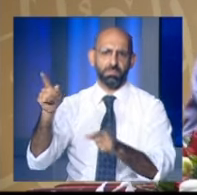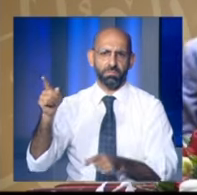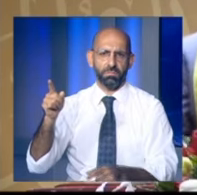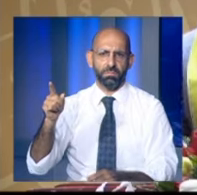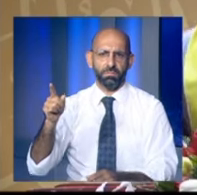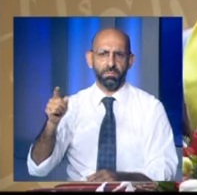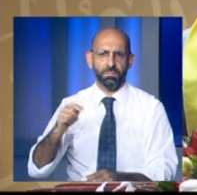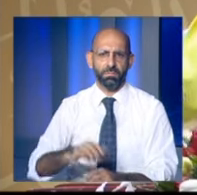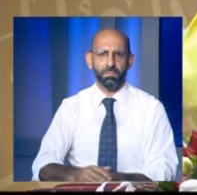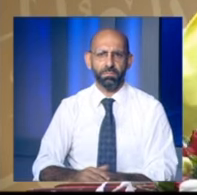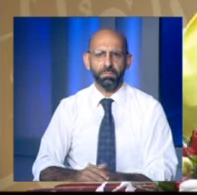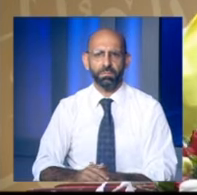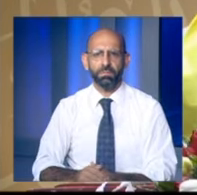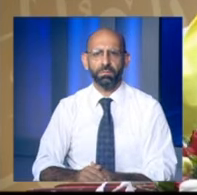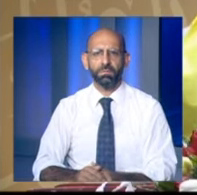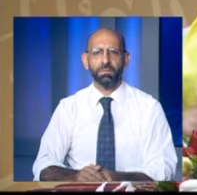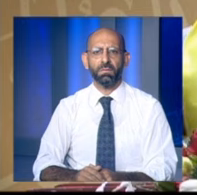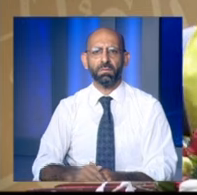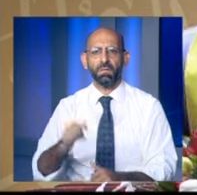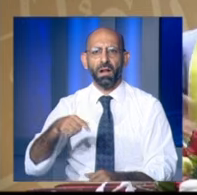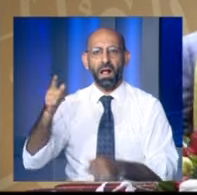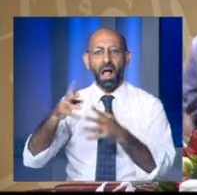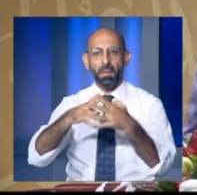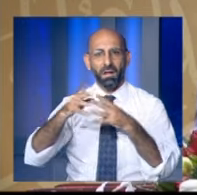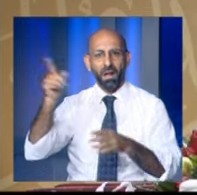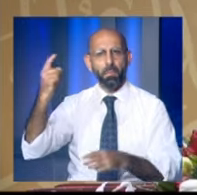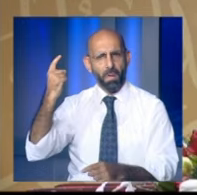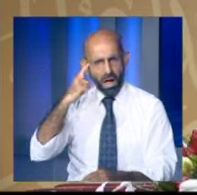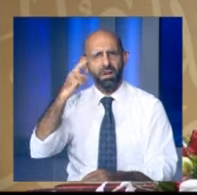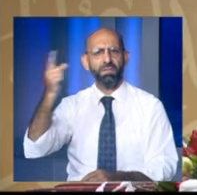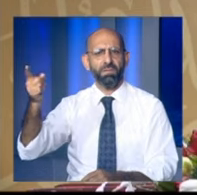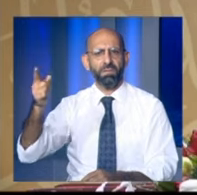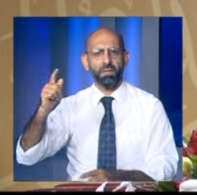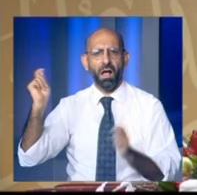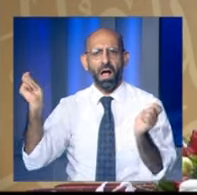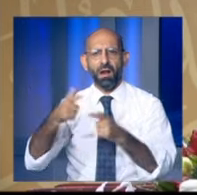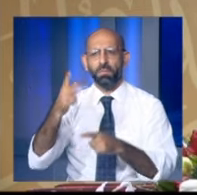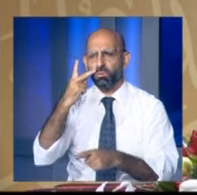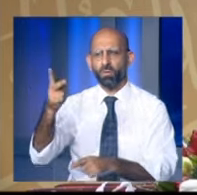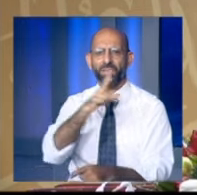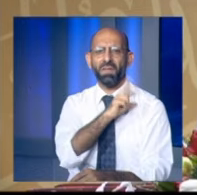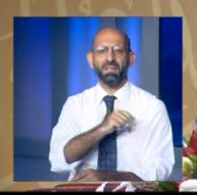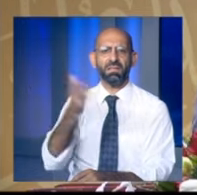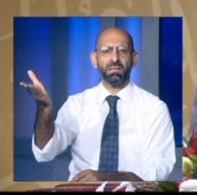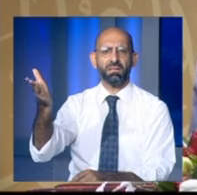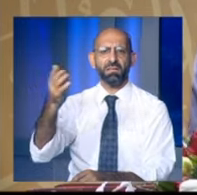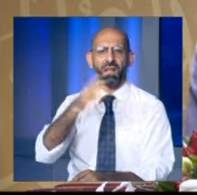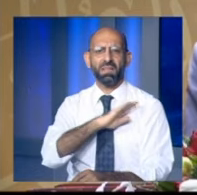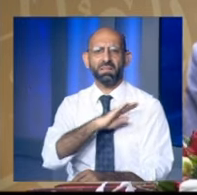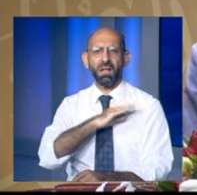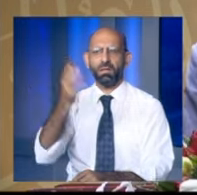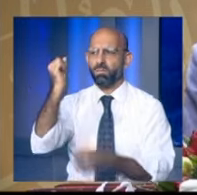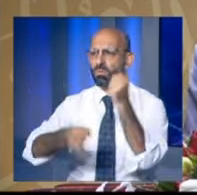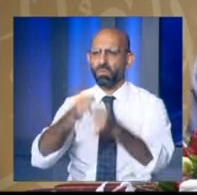على أي حال، الأمريكي وغيره يعلم جيدا أنه ما لم